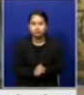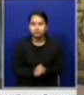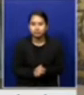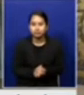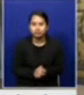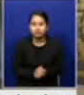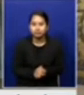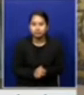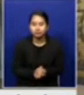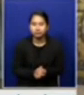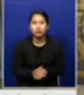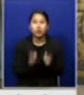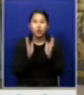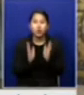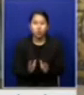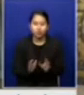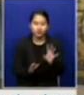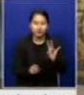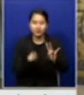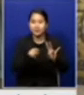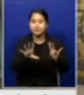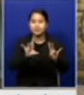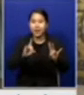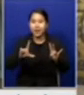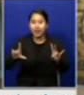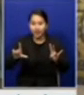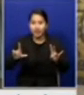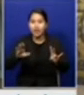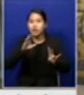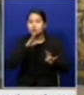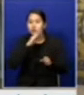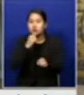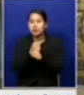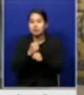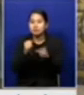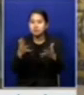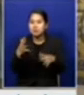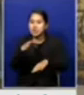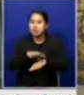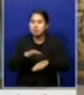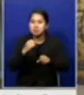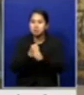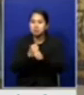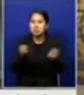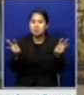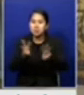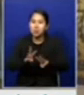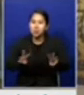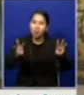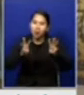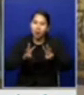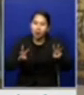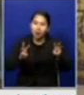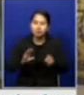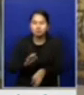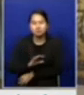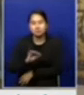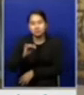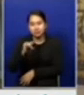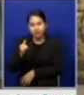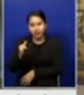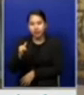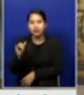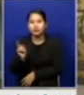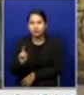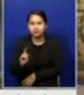ไม่มีกินท่านประธานครับผมว่าสักวันหนึ่งมันก็จะมาล้มกระบวนการ